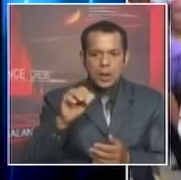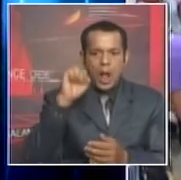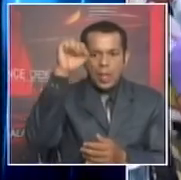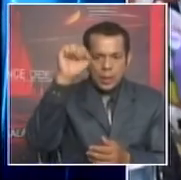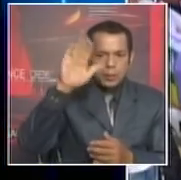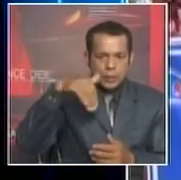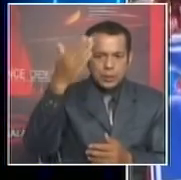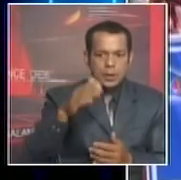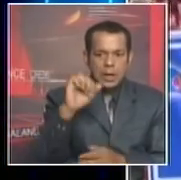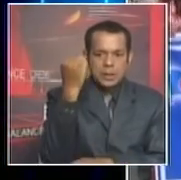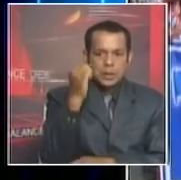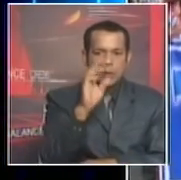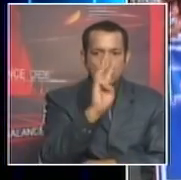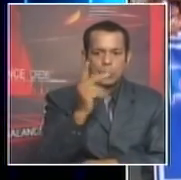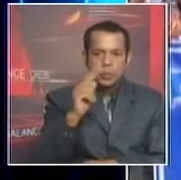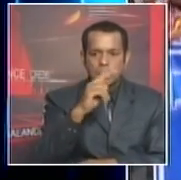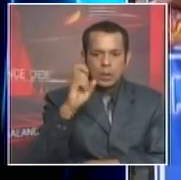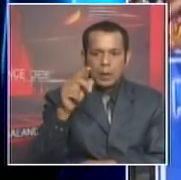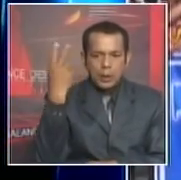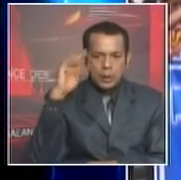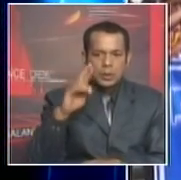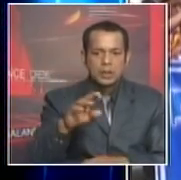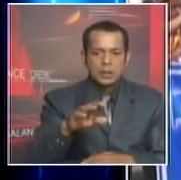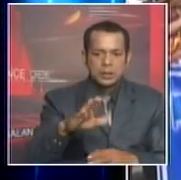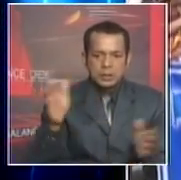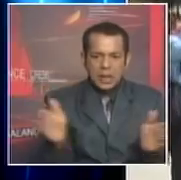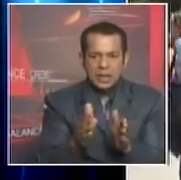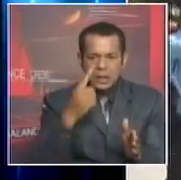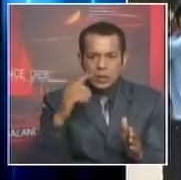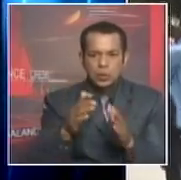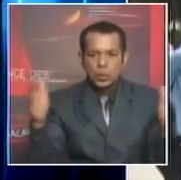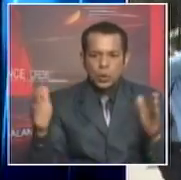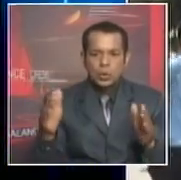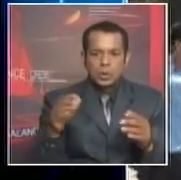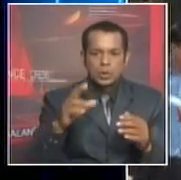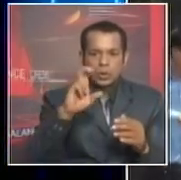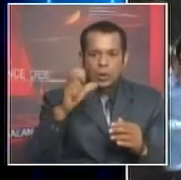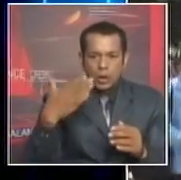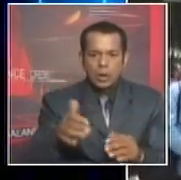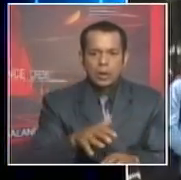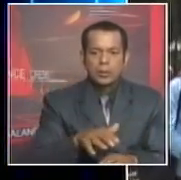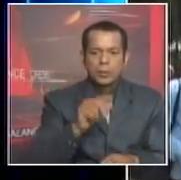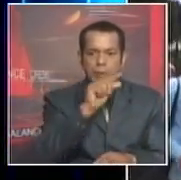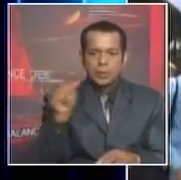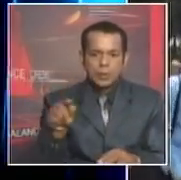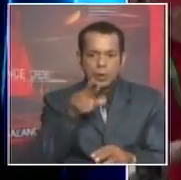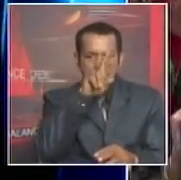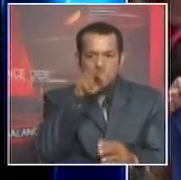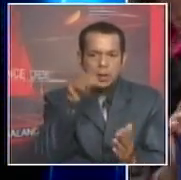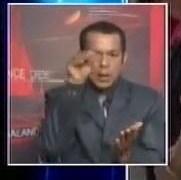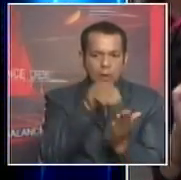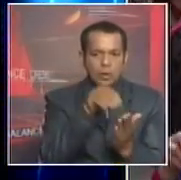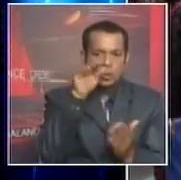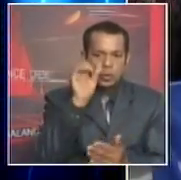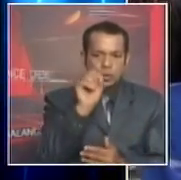राष्ट्रिय मुद्दा बन्यो। सानादेखि शीर्ष प्रमुख दलहरूले पनि आदिवासी जनजातिहरूको मुद्दालाई जोरदार उठाए,